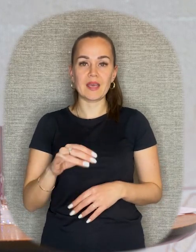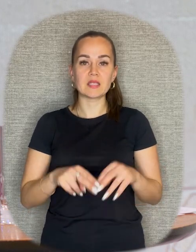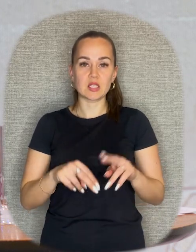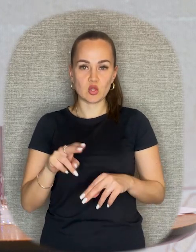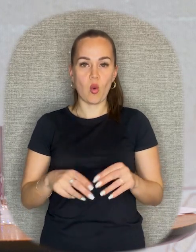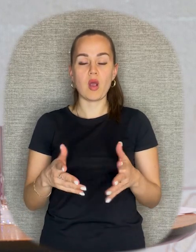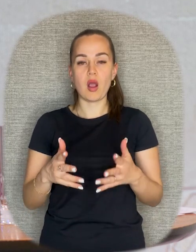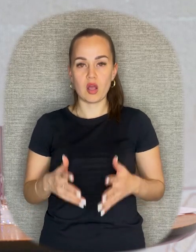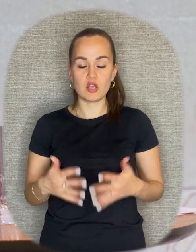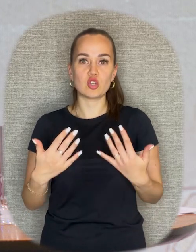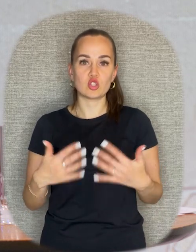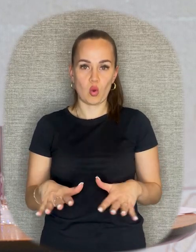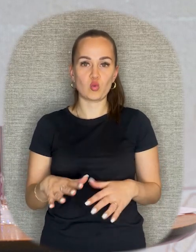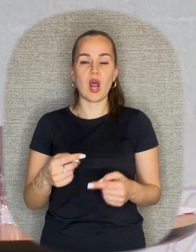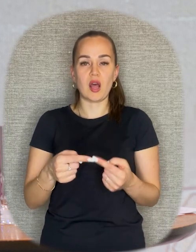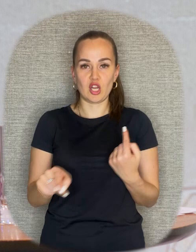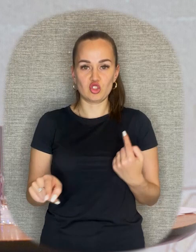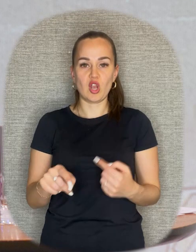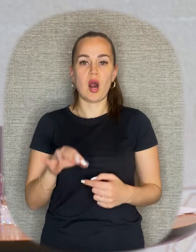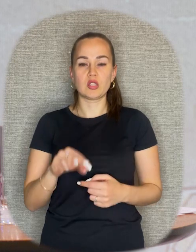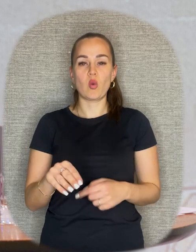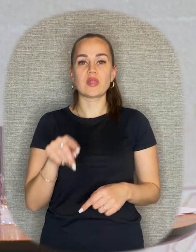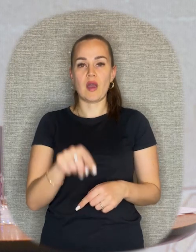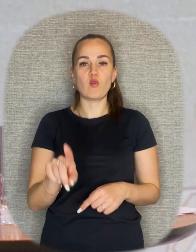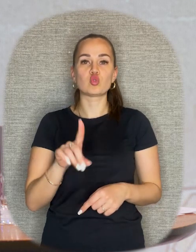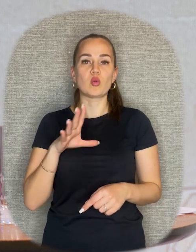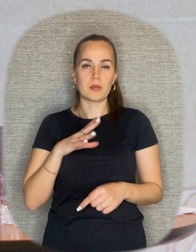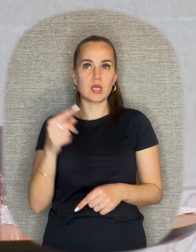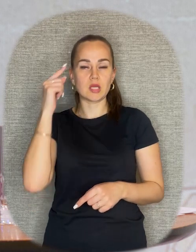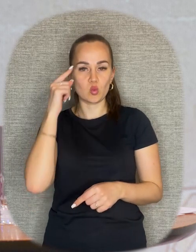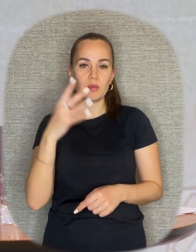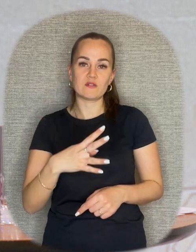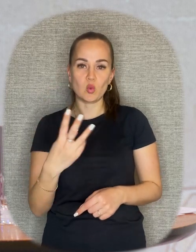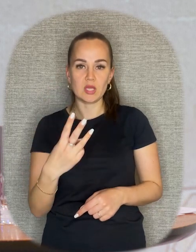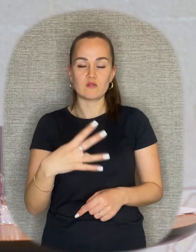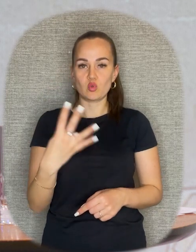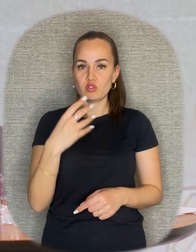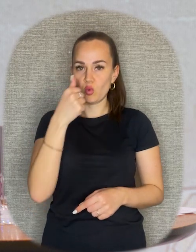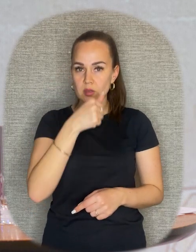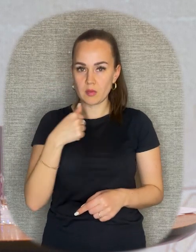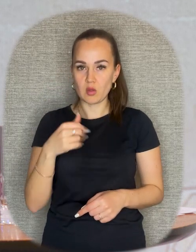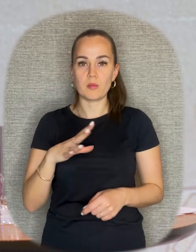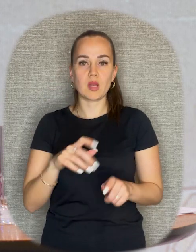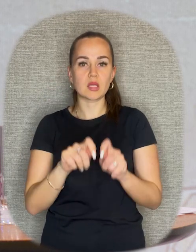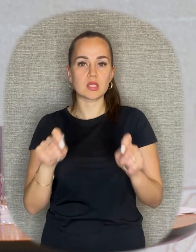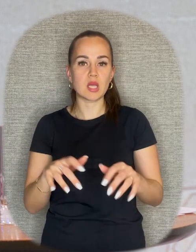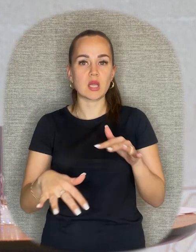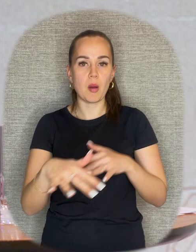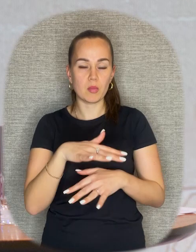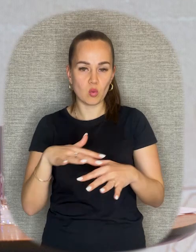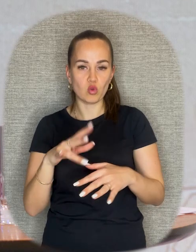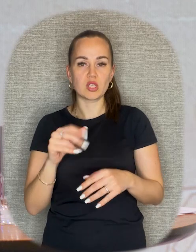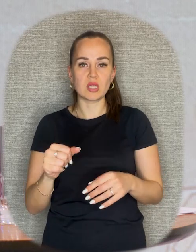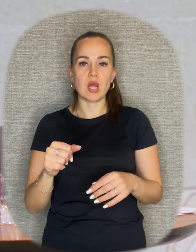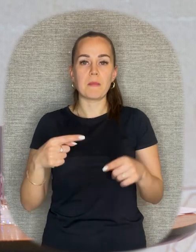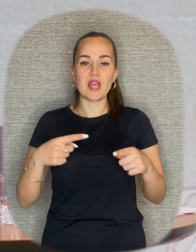быть организована ещё одна площадь Вот это не было реализовано Ну и также Вот застройка Конечно уже значительно отличалась